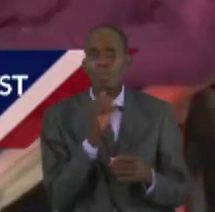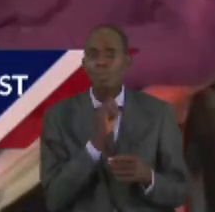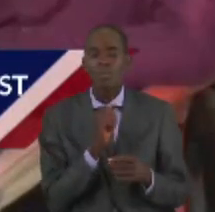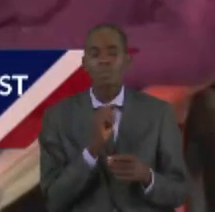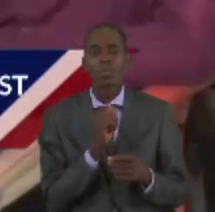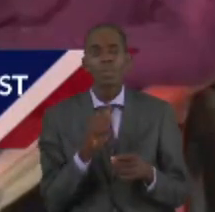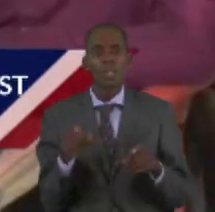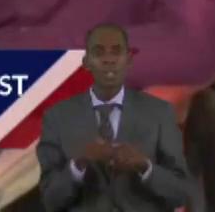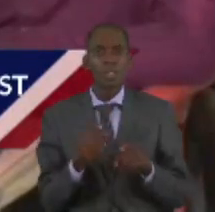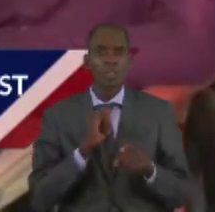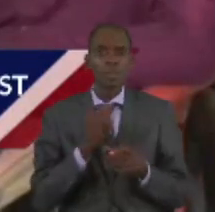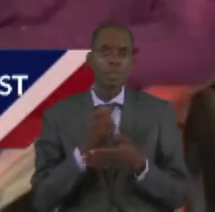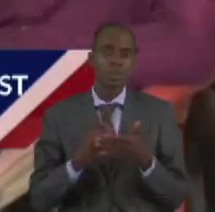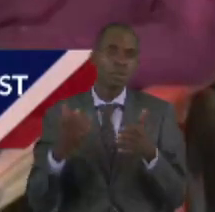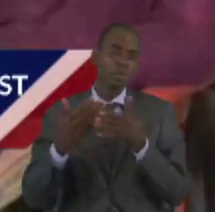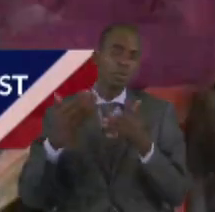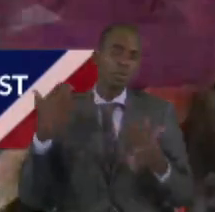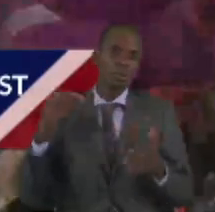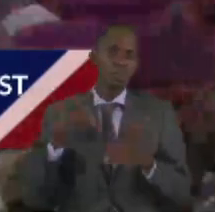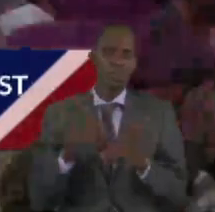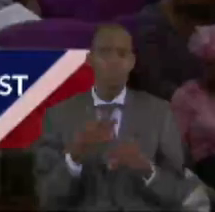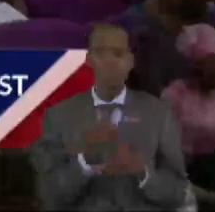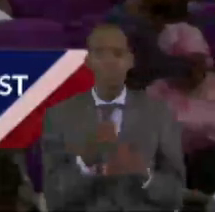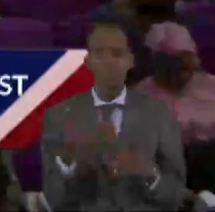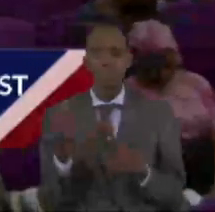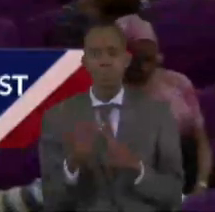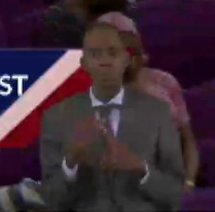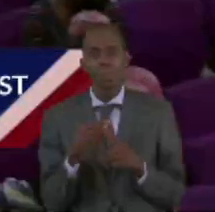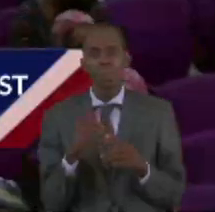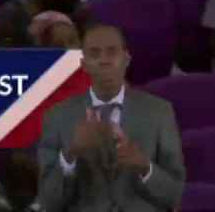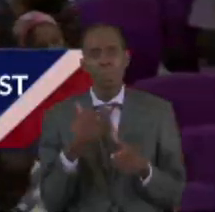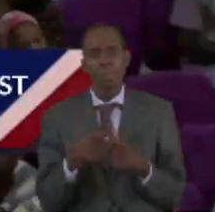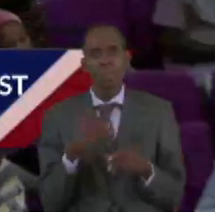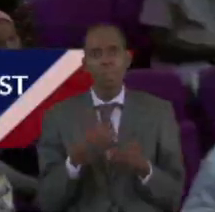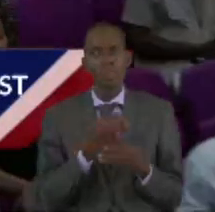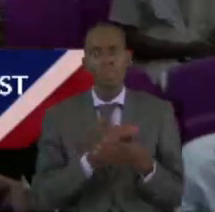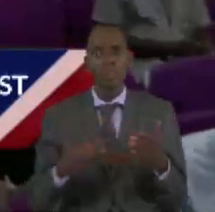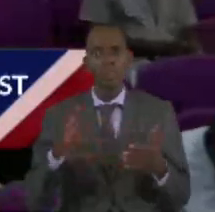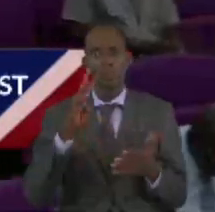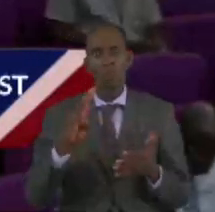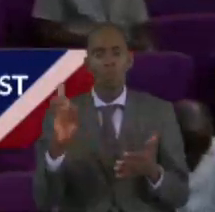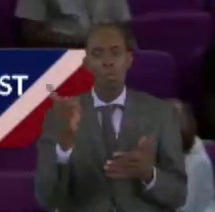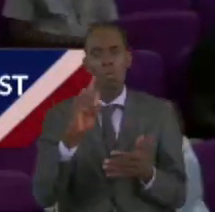sur lequel je viens d'écrire un peu de mots. Verset 4.